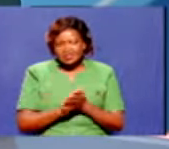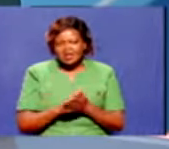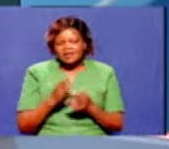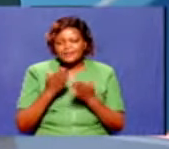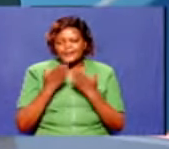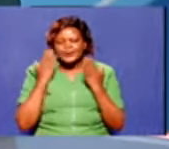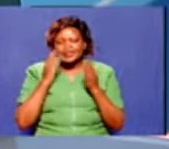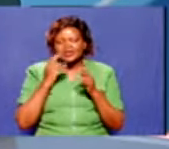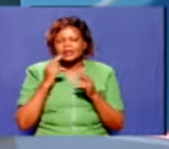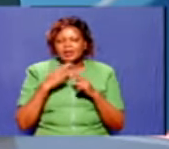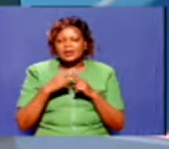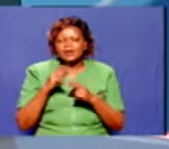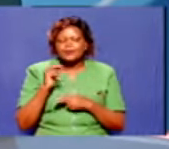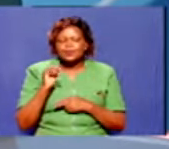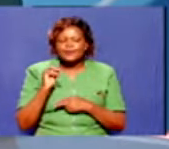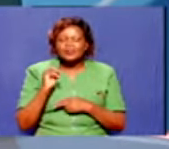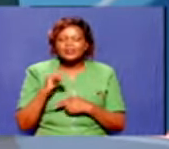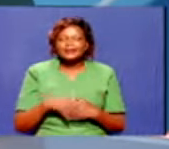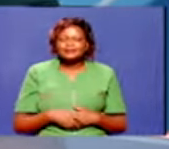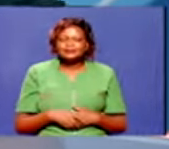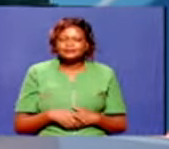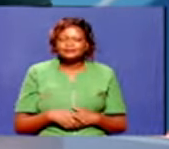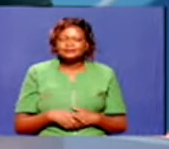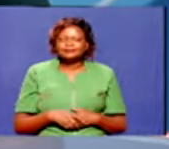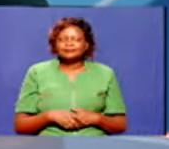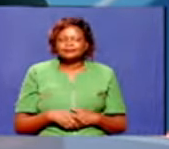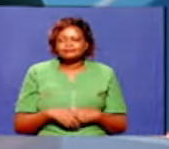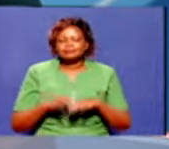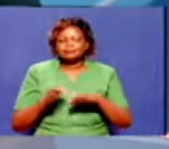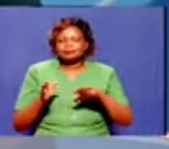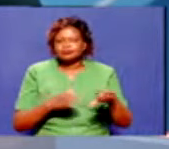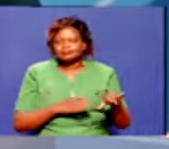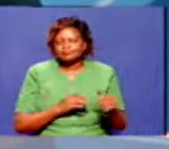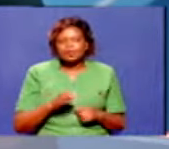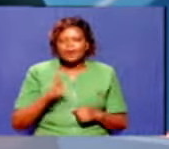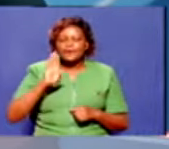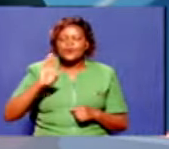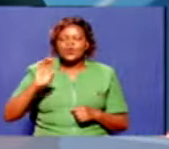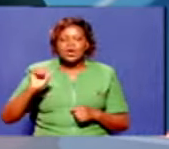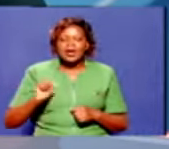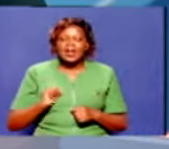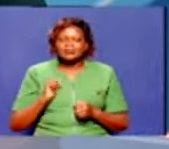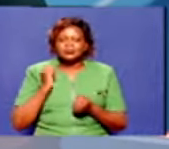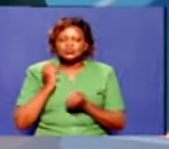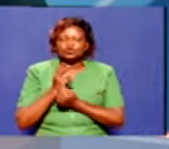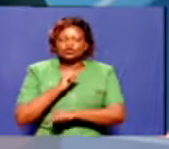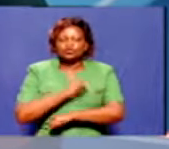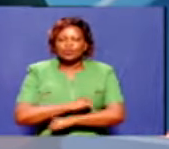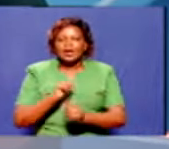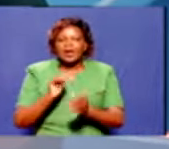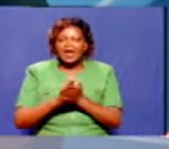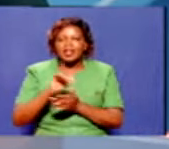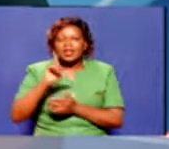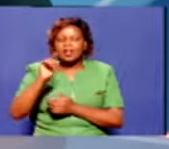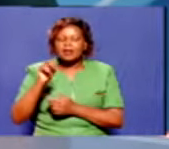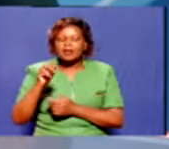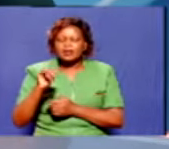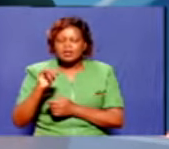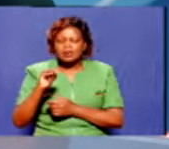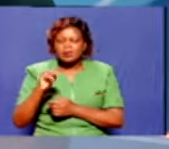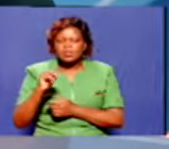at Sarafin underscore Robi. Tukiendelea ni kwa shule ya wasichana ya Buruburu jijini Nairobi na shule ya upili ya Litein katika kaunti ya